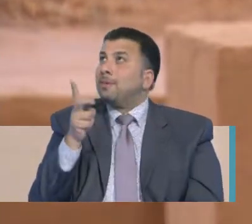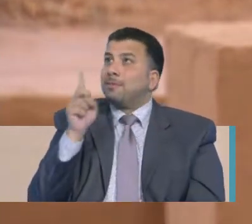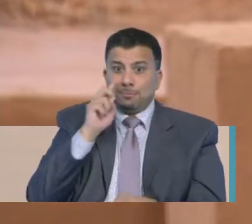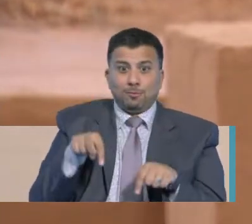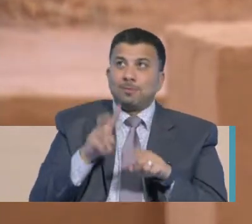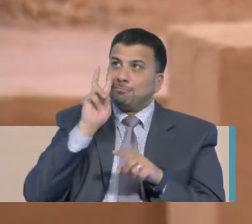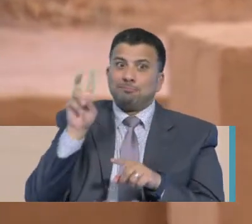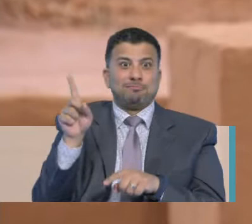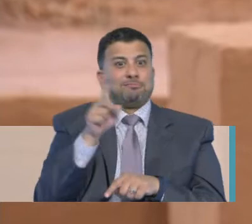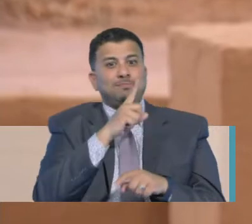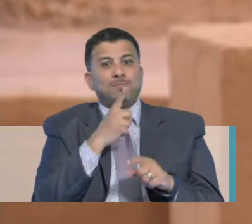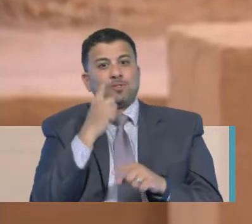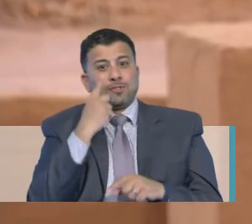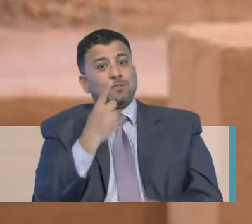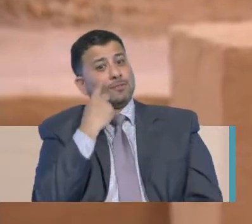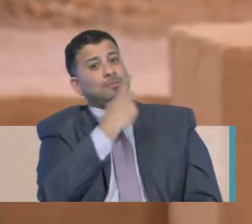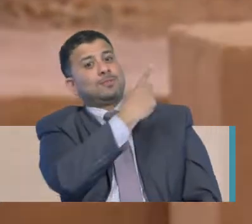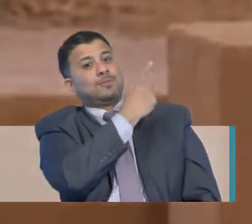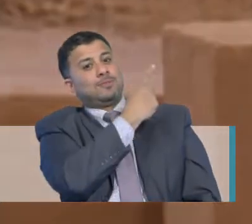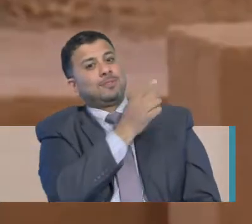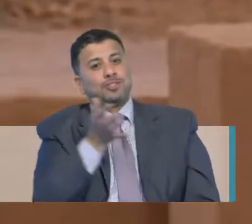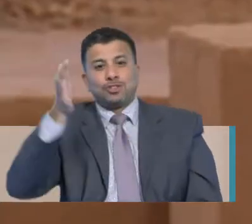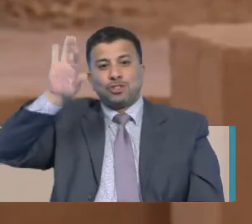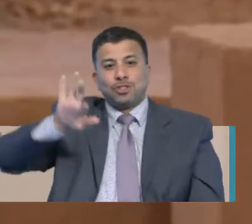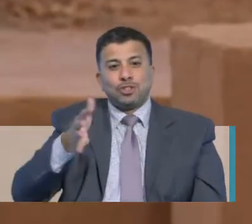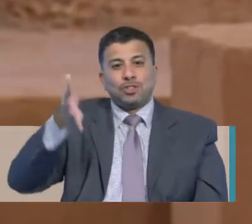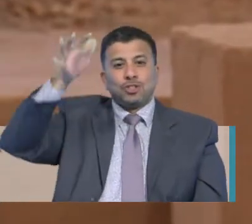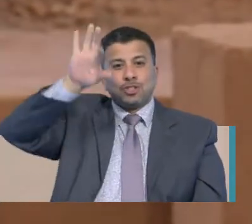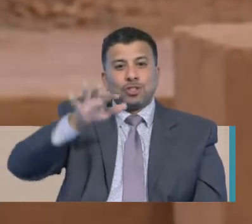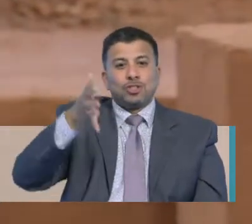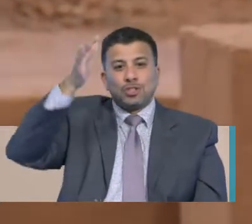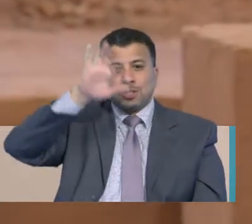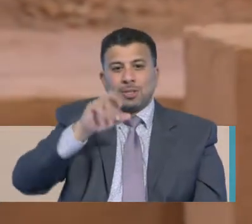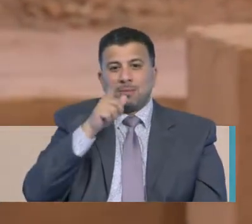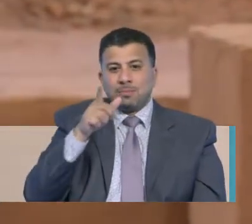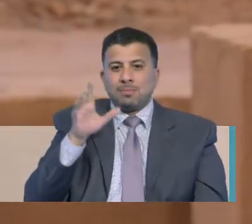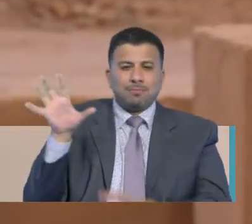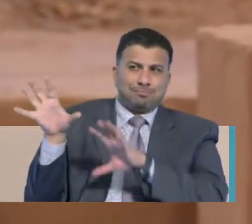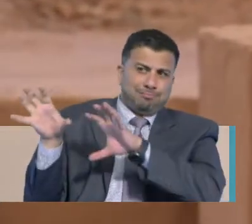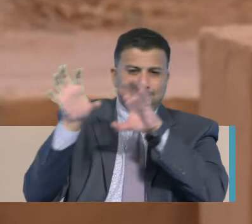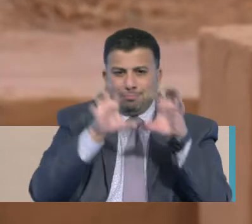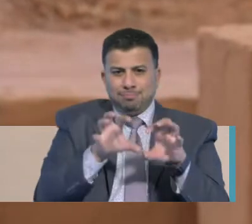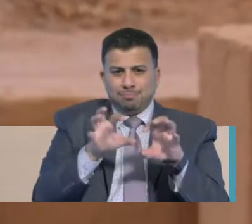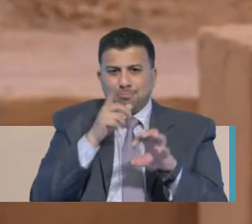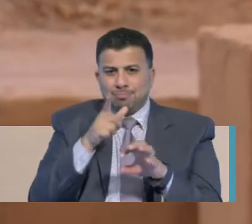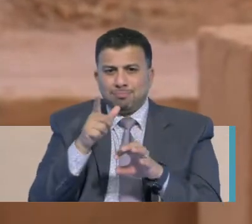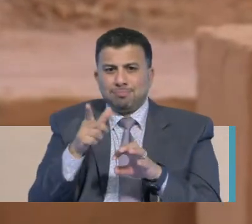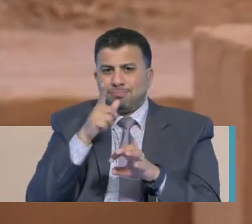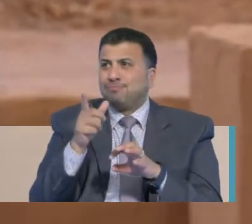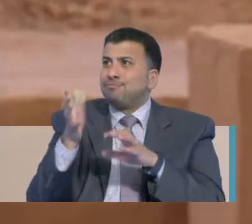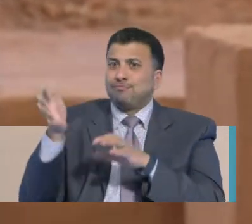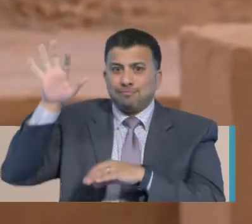طيب وقلنا أن هذه جبال الحجر، وأن هذه منقولة من جبال زاكروس في الخبطة اللي